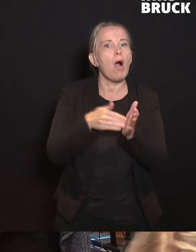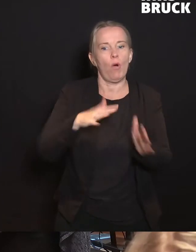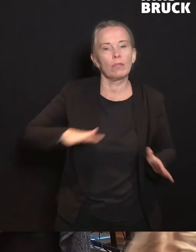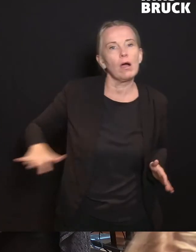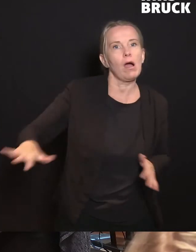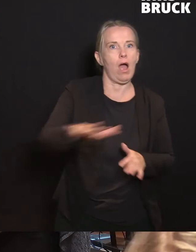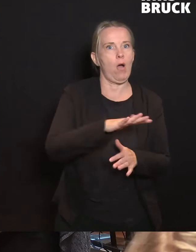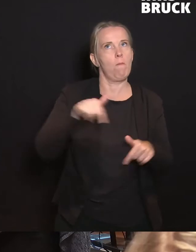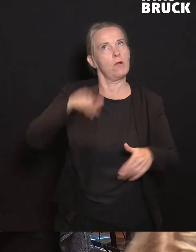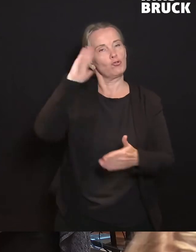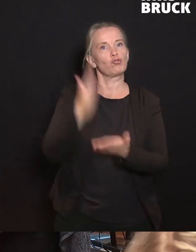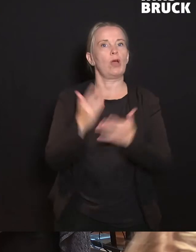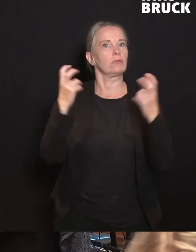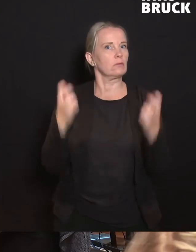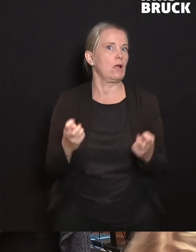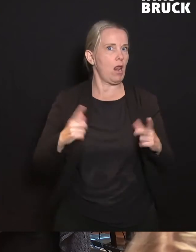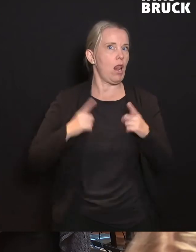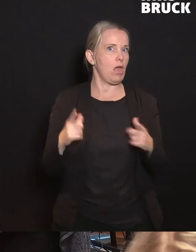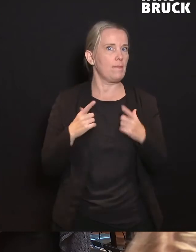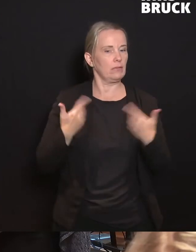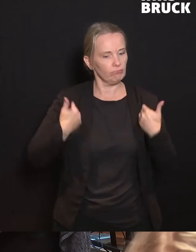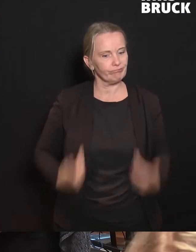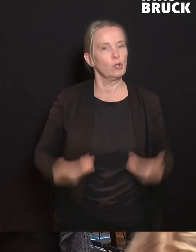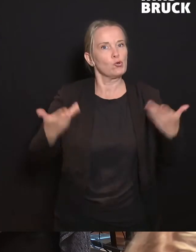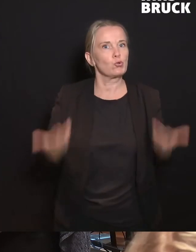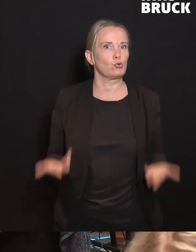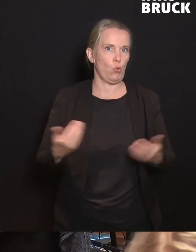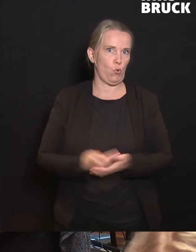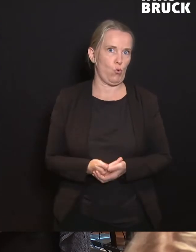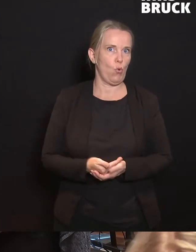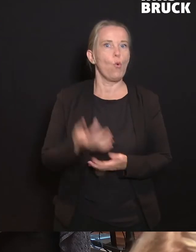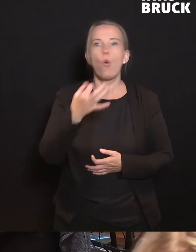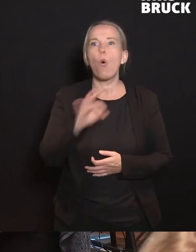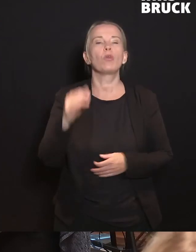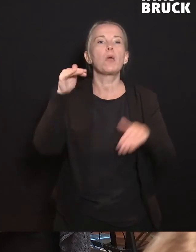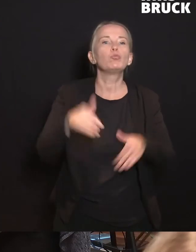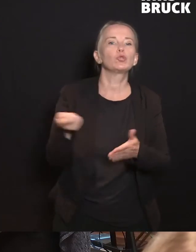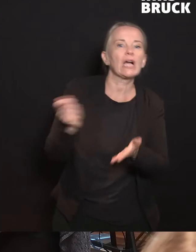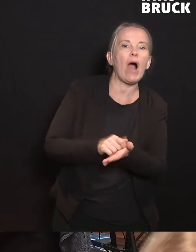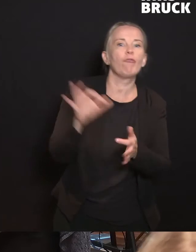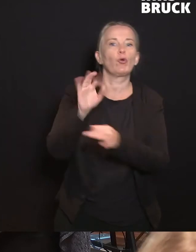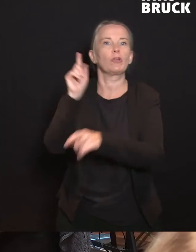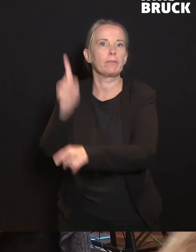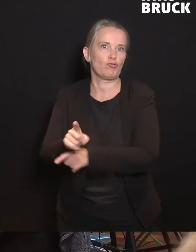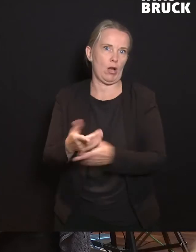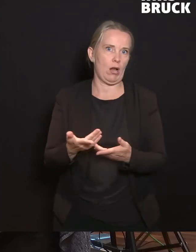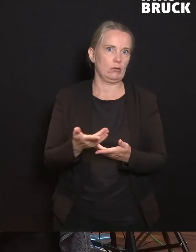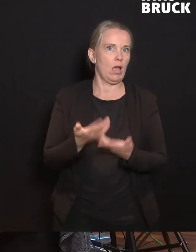in dieser Stadt verweilen zu können und auch einfach mal sein zu können. Ganz ohne Konsumzwang, ganz ohne Einschränkungen.